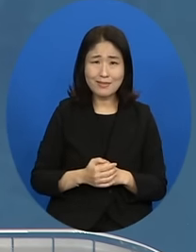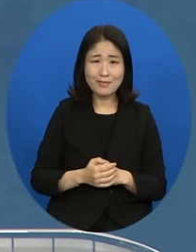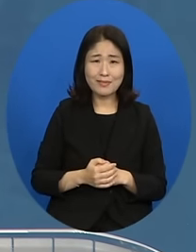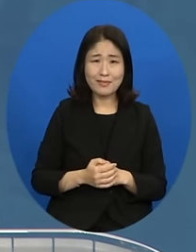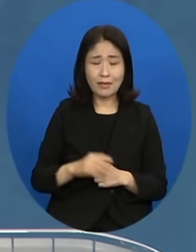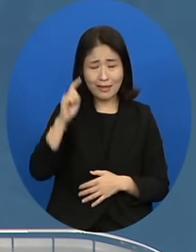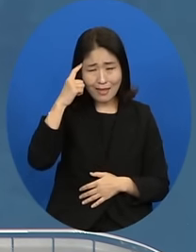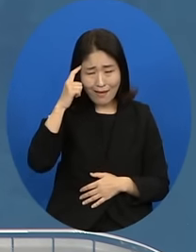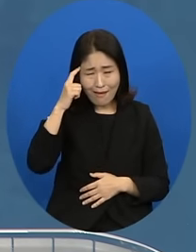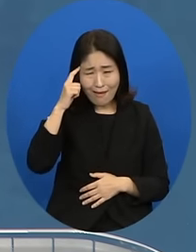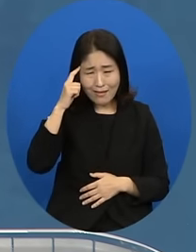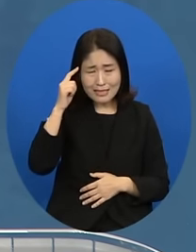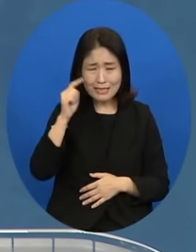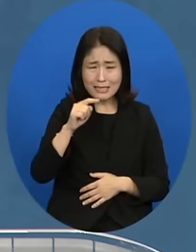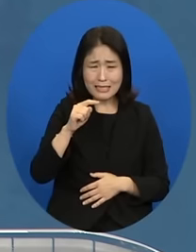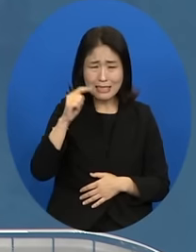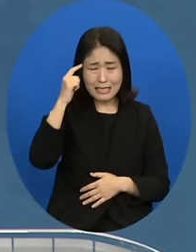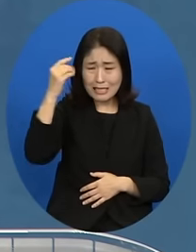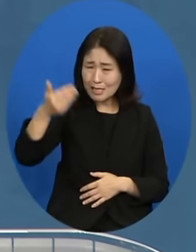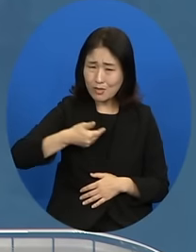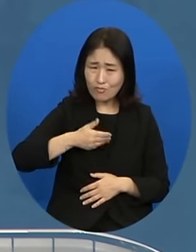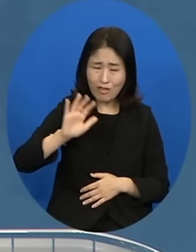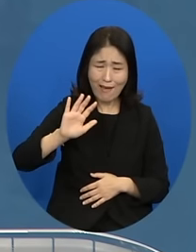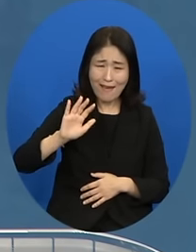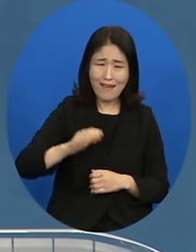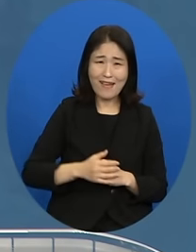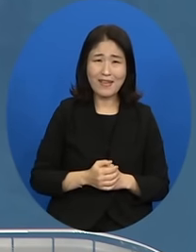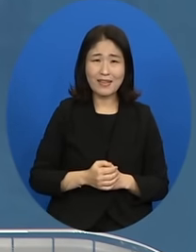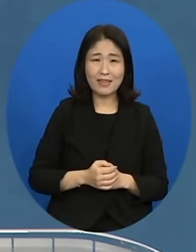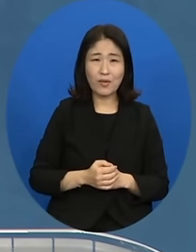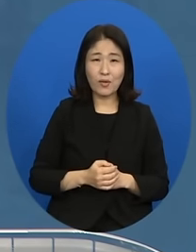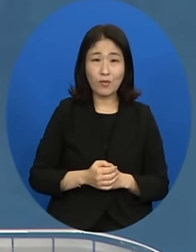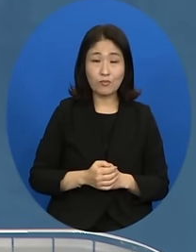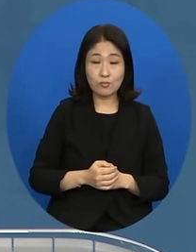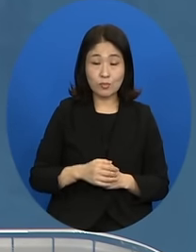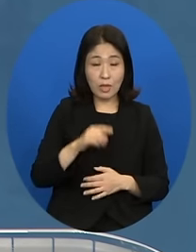아니었거든요. 저는 무슨 사역 잘해요?